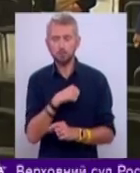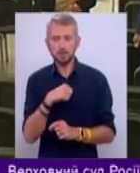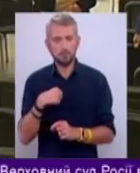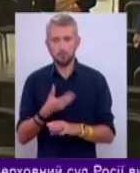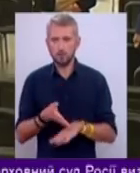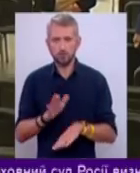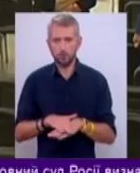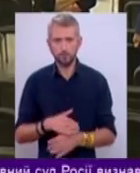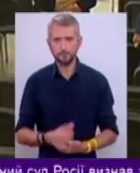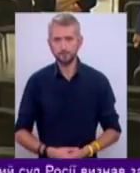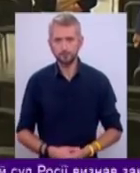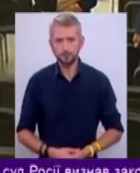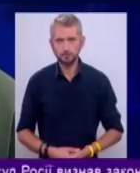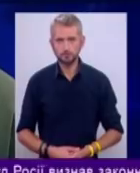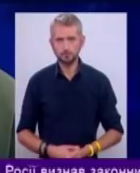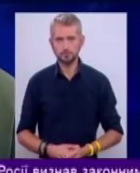это потянуть.